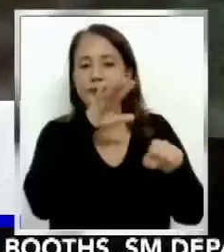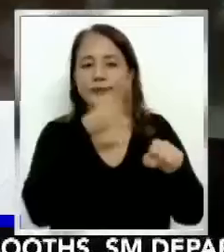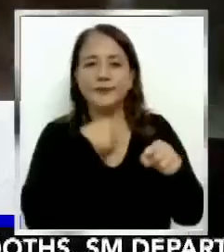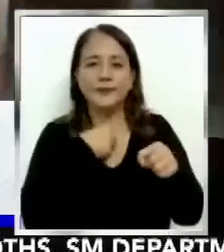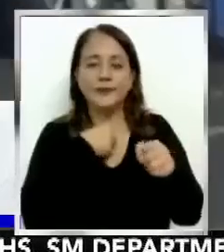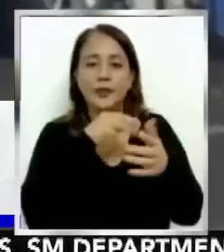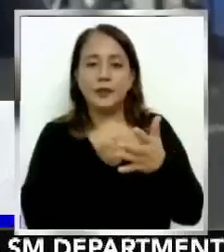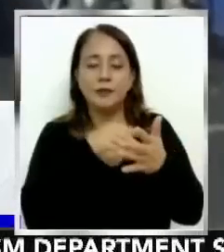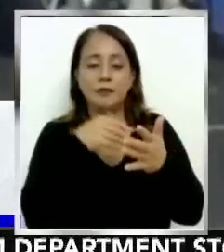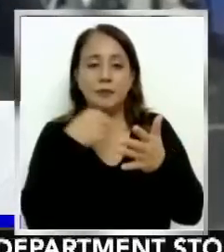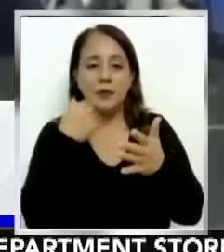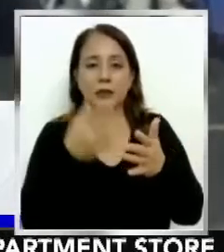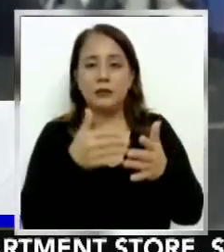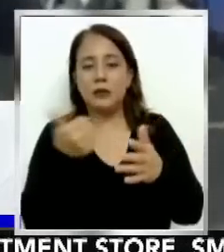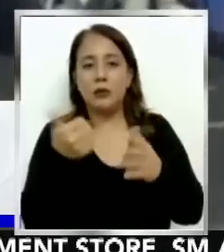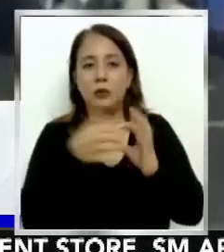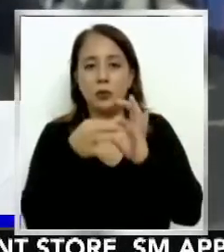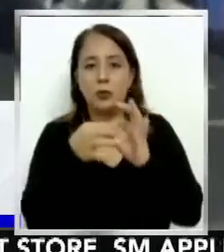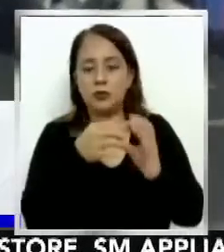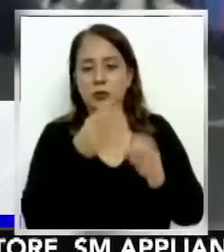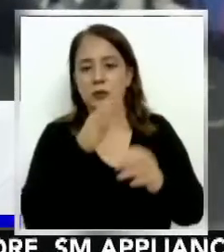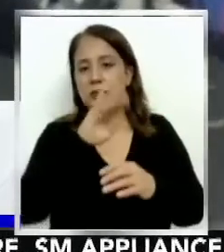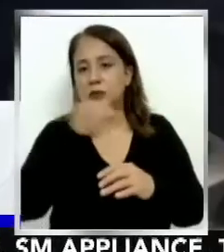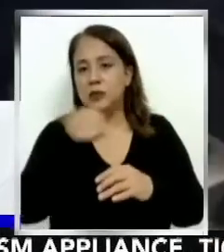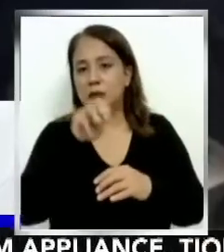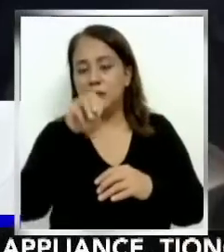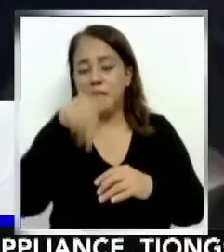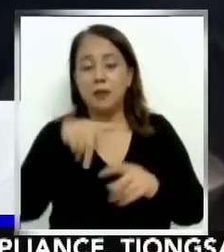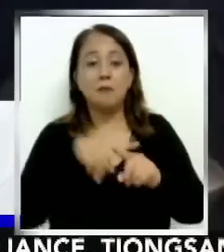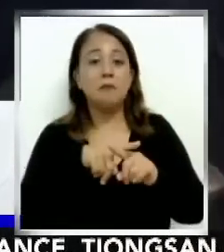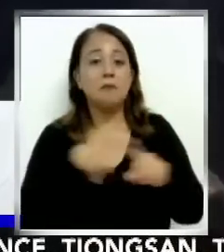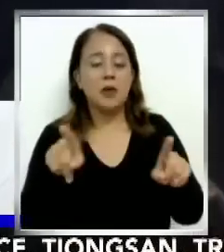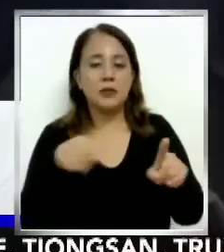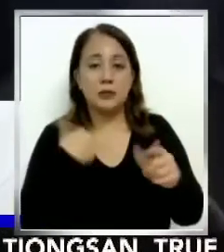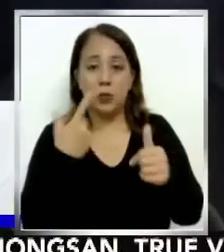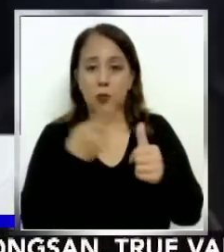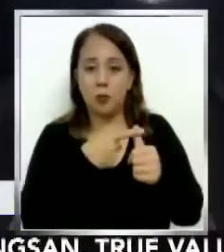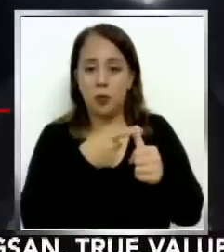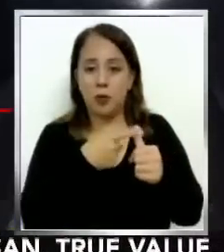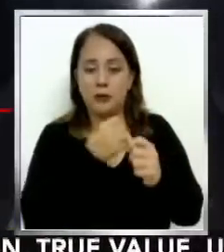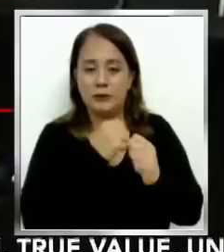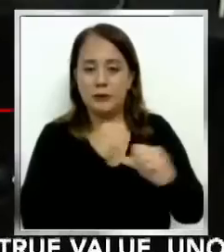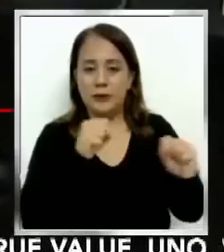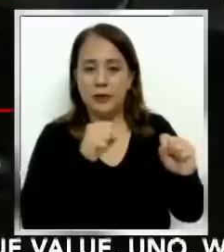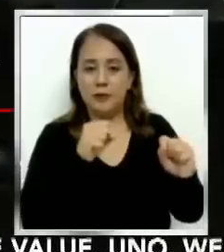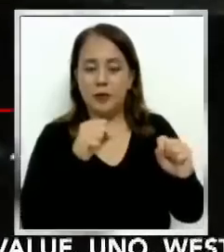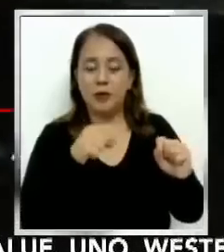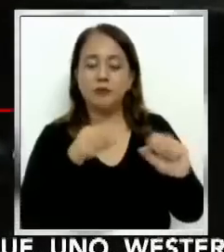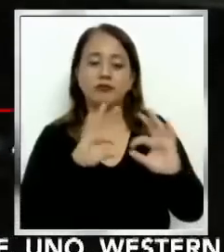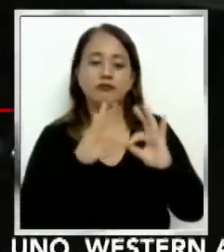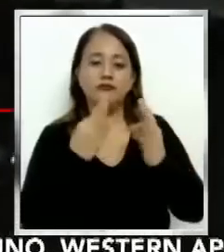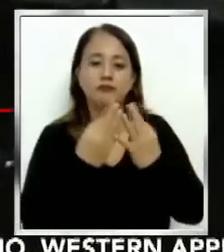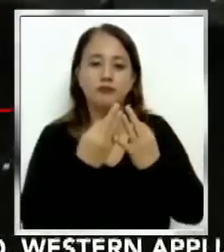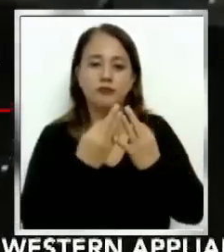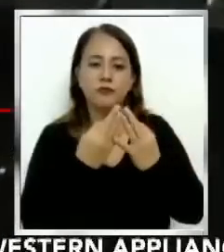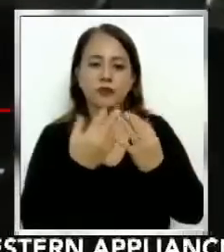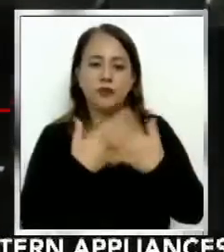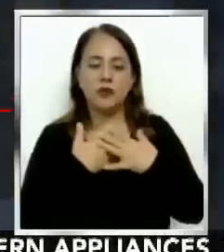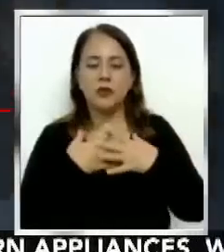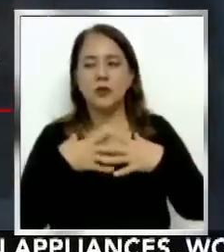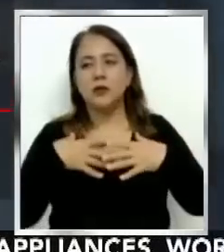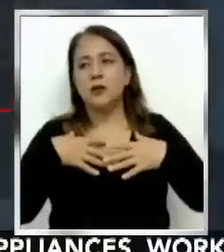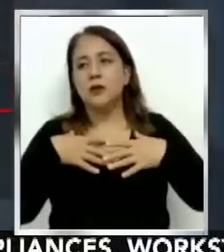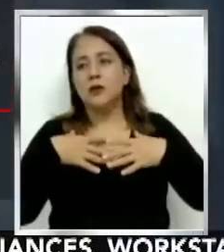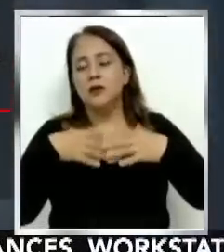sa BGMP. Pero sa ngayon, prioridad daw nila ang seguridad ng kanilang pamilya. Sobrang bagsak ang balikat namin magmula nung